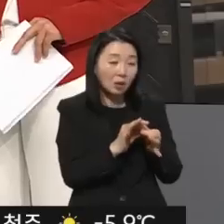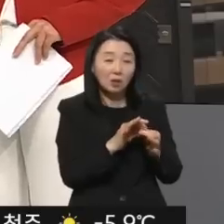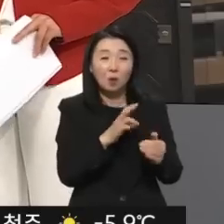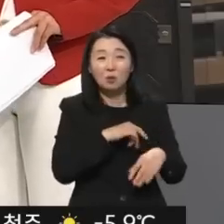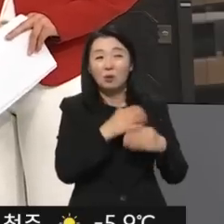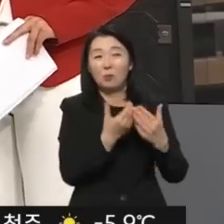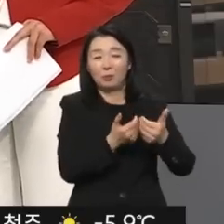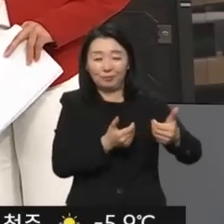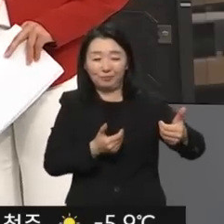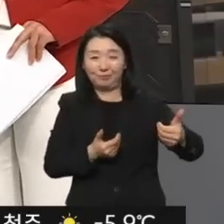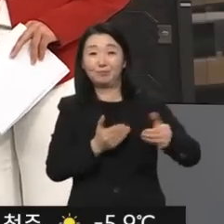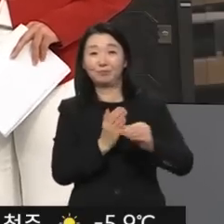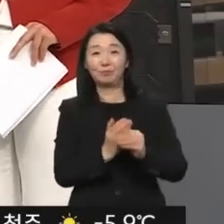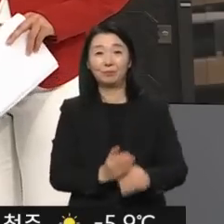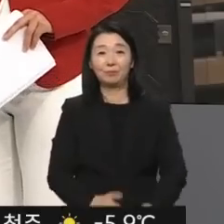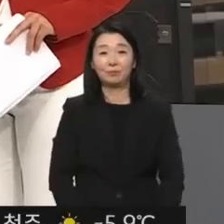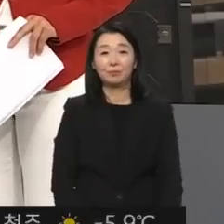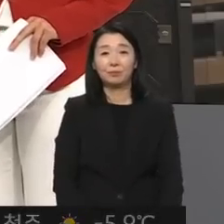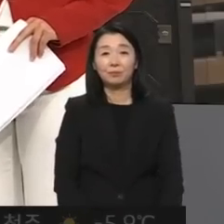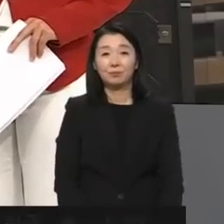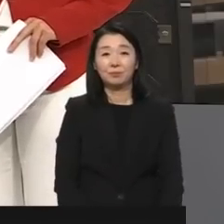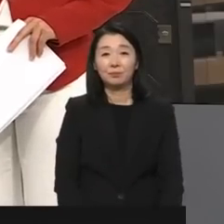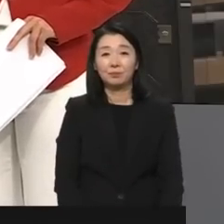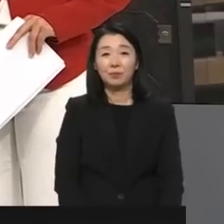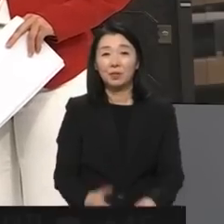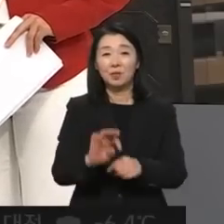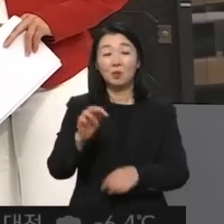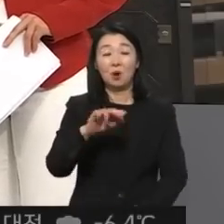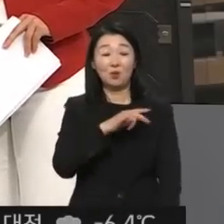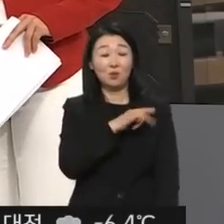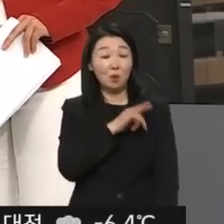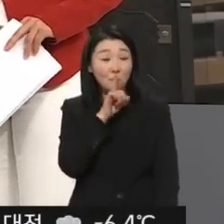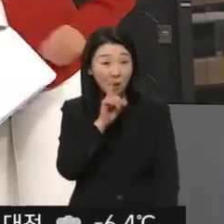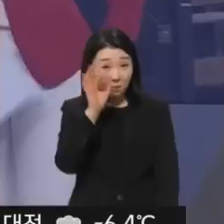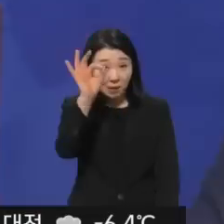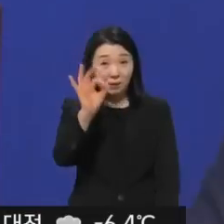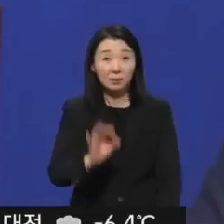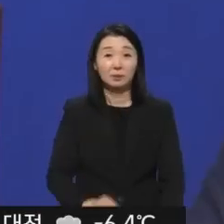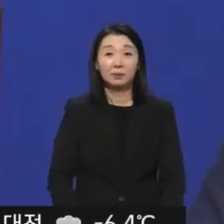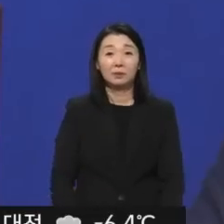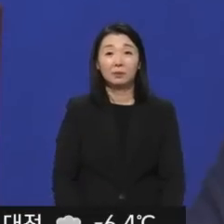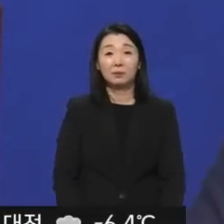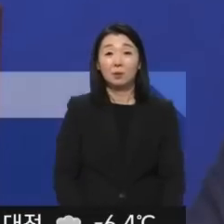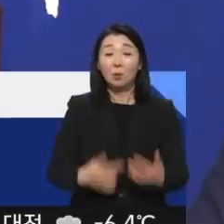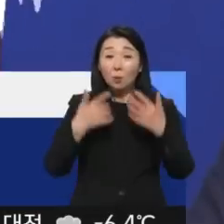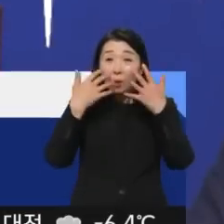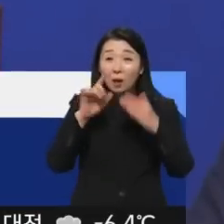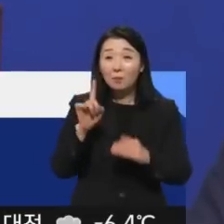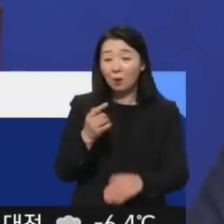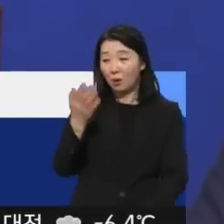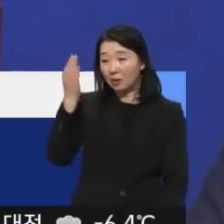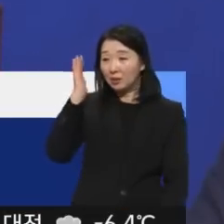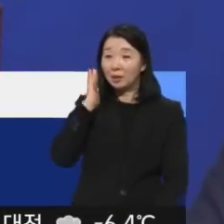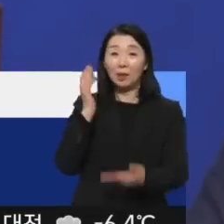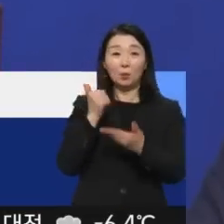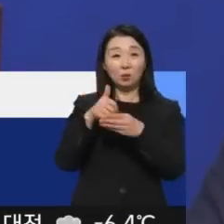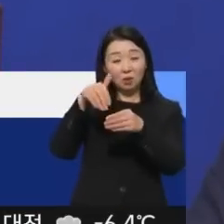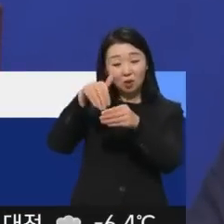있다라는 게 비명계의 주장인데요. 이원욱 의원의 말 들어보시죠. 확실히 확실한 것은 지난 대통령